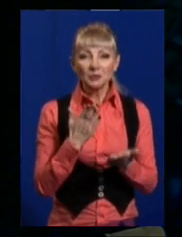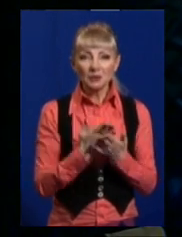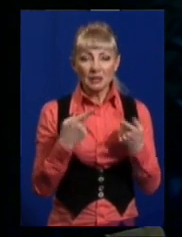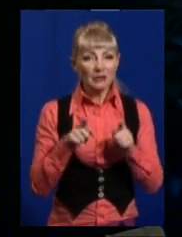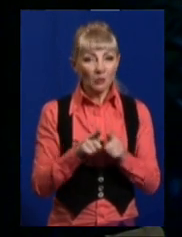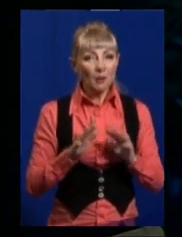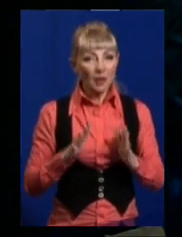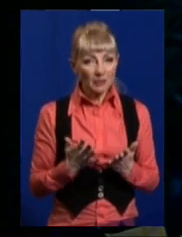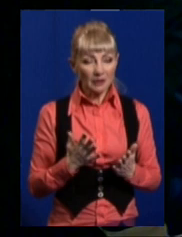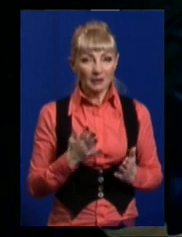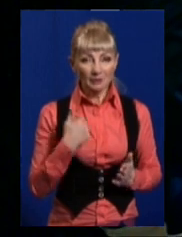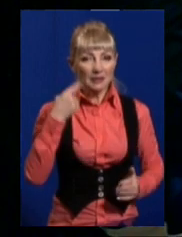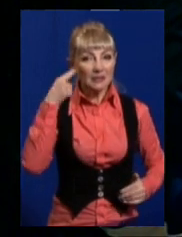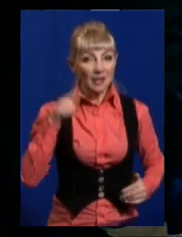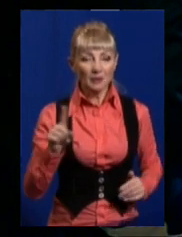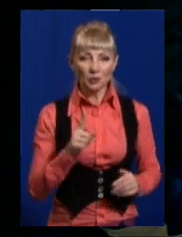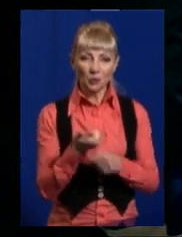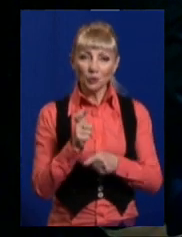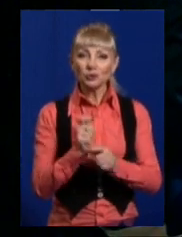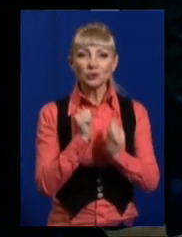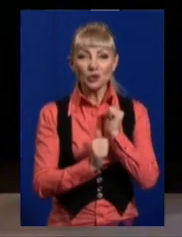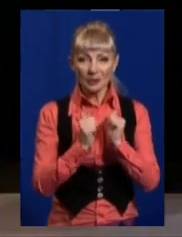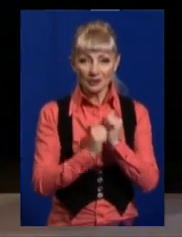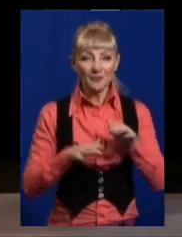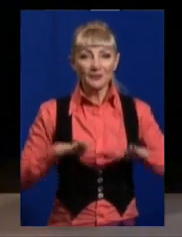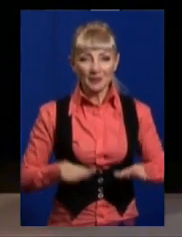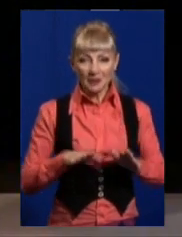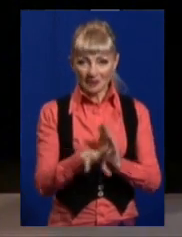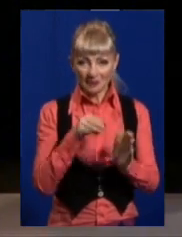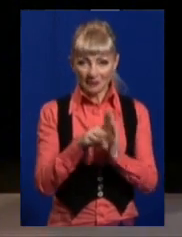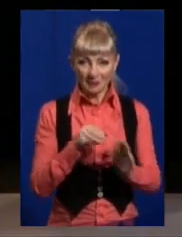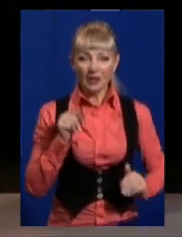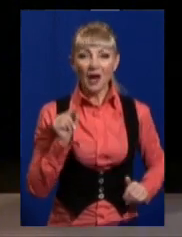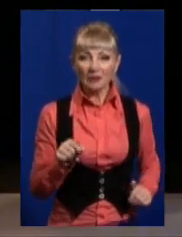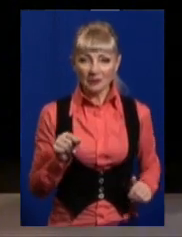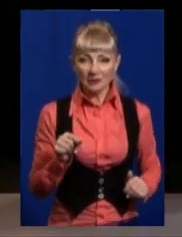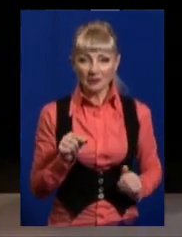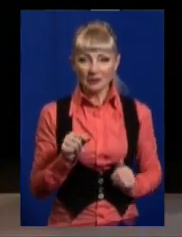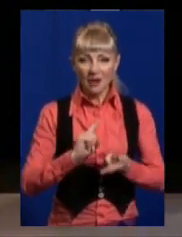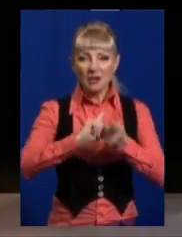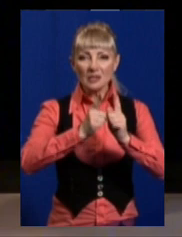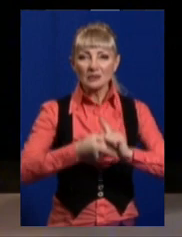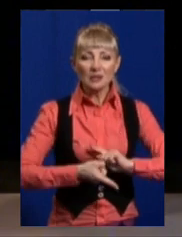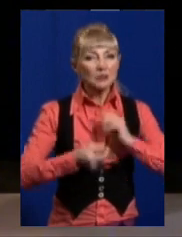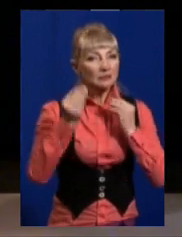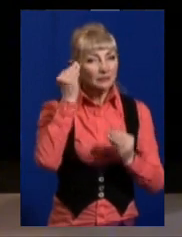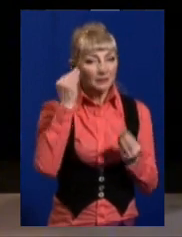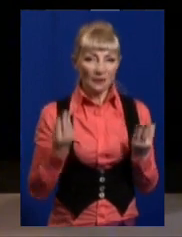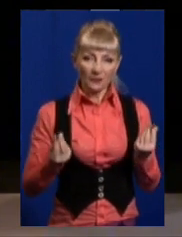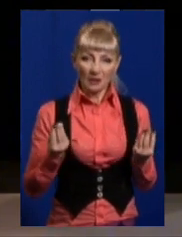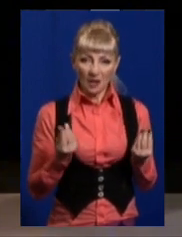момент. Ми знаємо, що дуже часто місцеві вибори, вони стають з точки зору